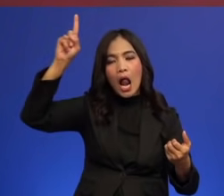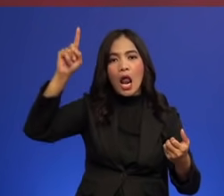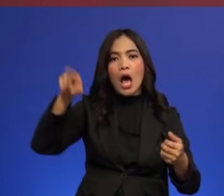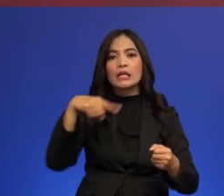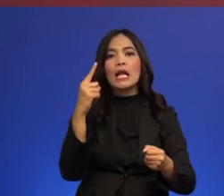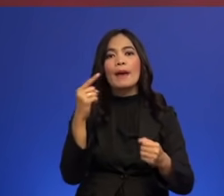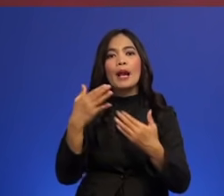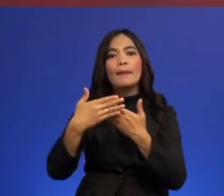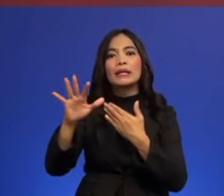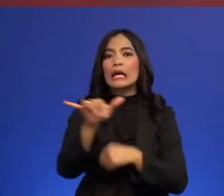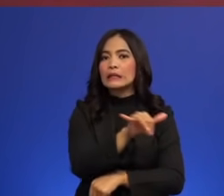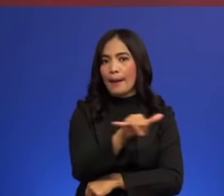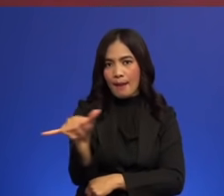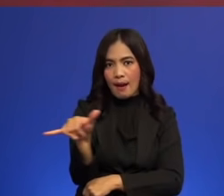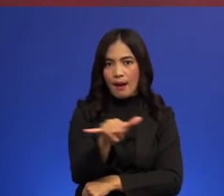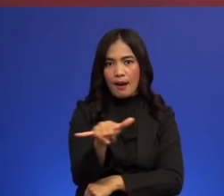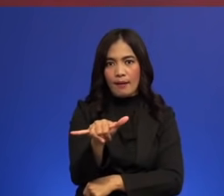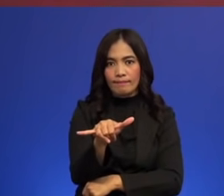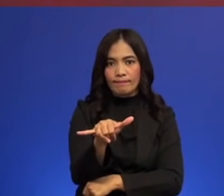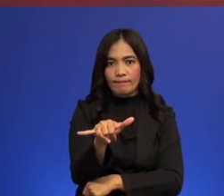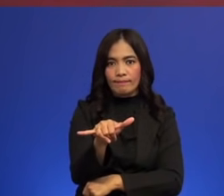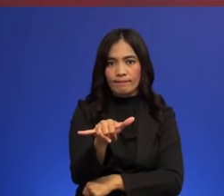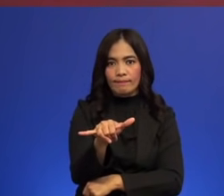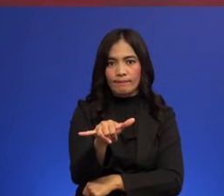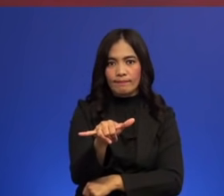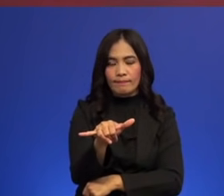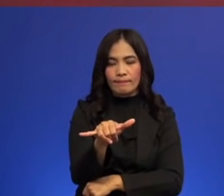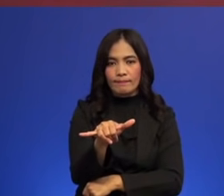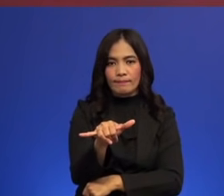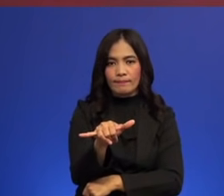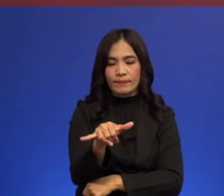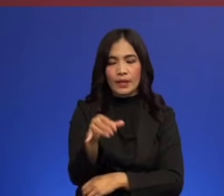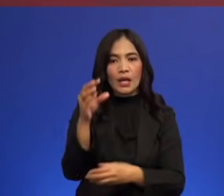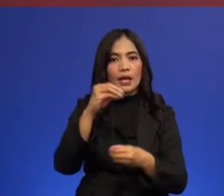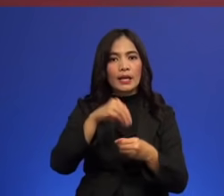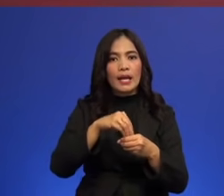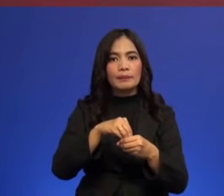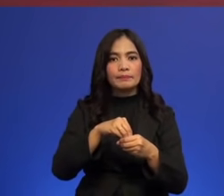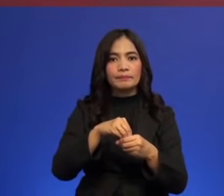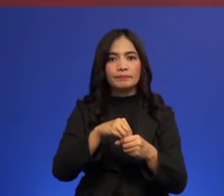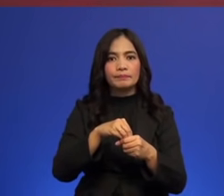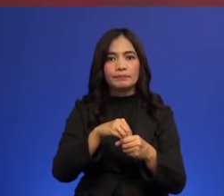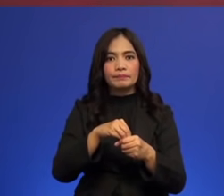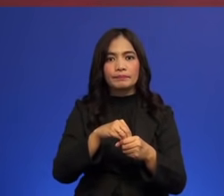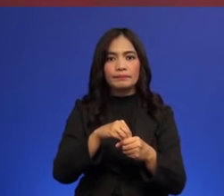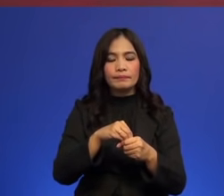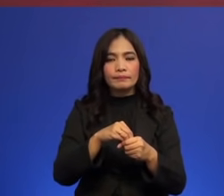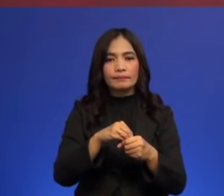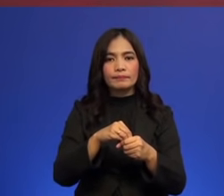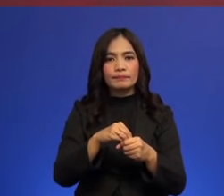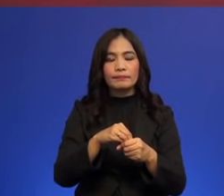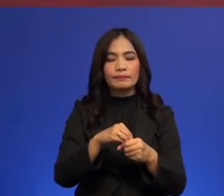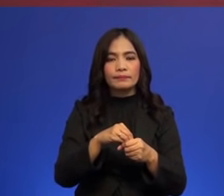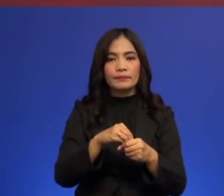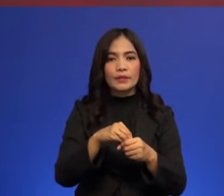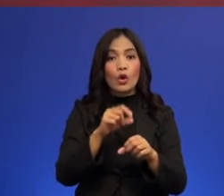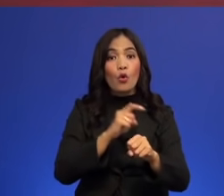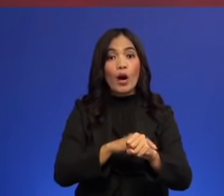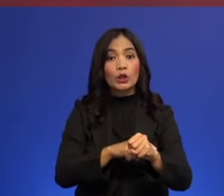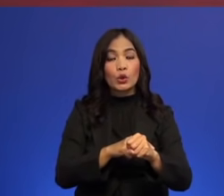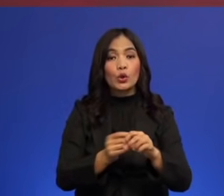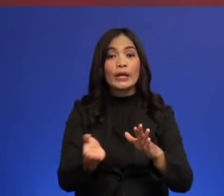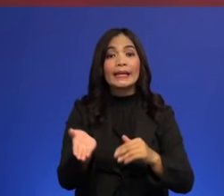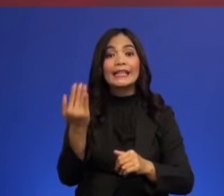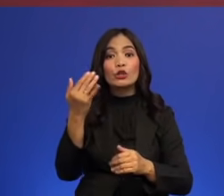juga. Saudara, di dalam kita mengisi